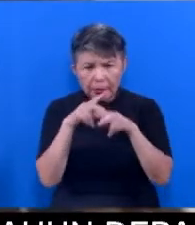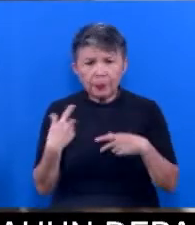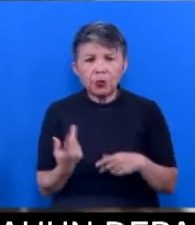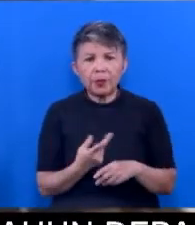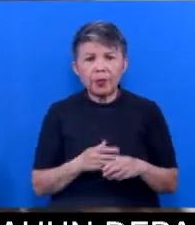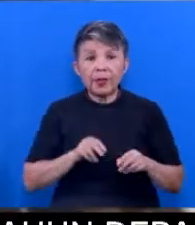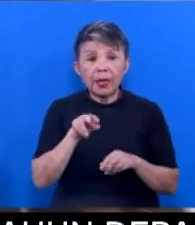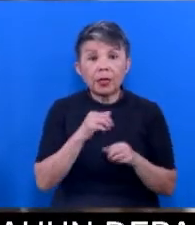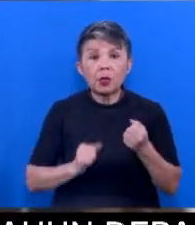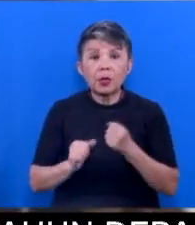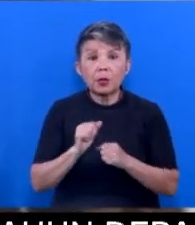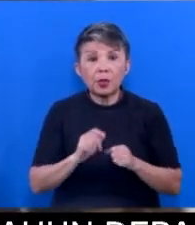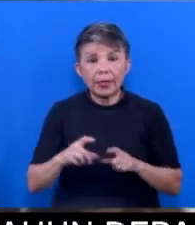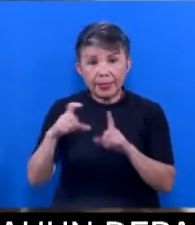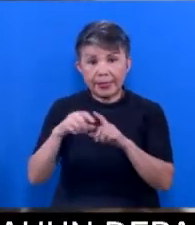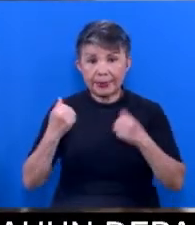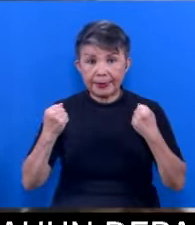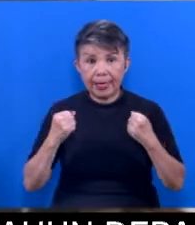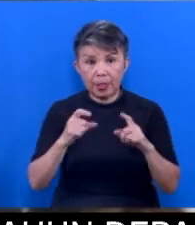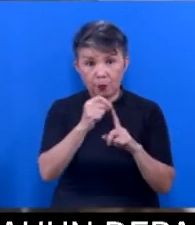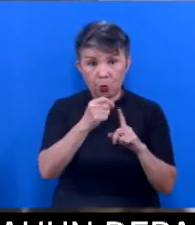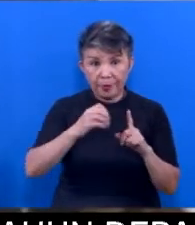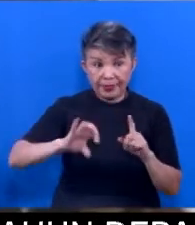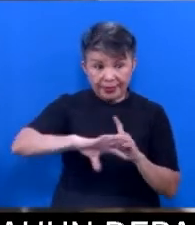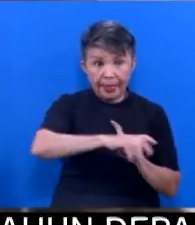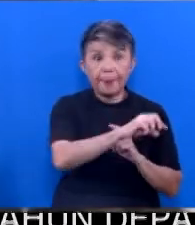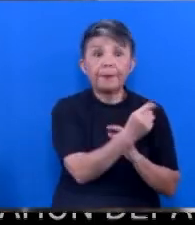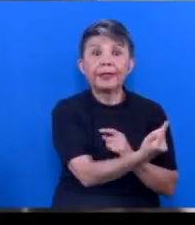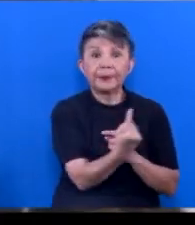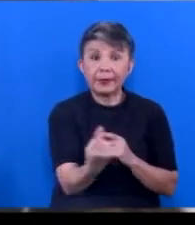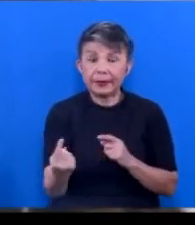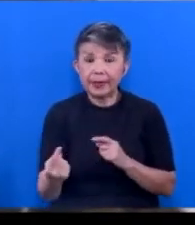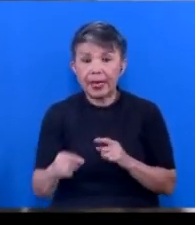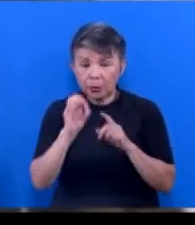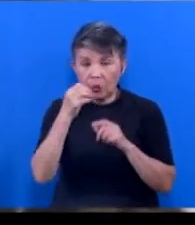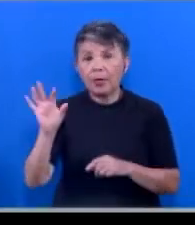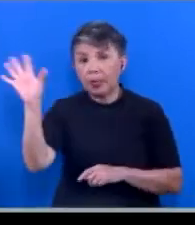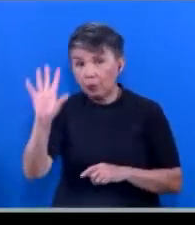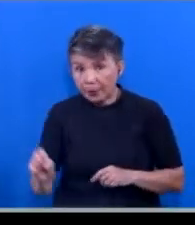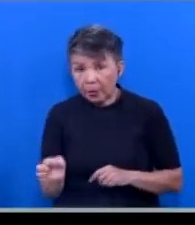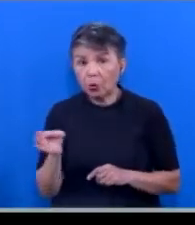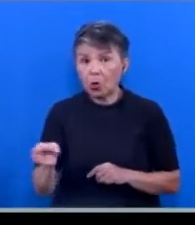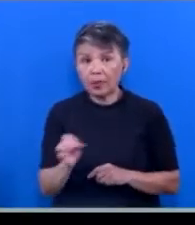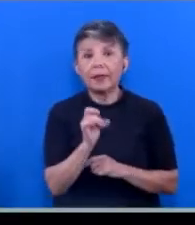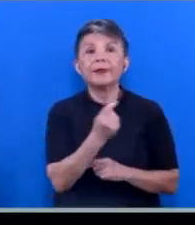pengawasannya dilakukan oleh Dinas Kesehatan Provinsi, Dinas Kesehatan Kabupaten dan Kota masing-masing.